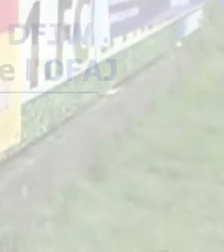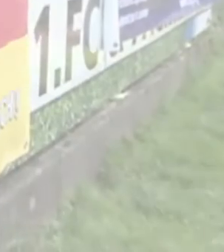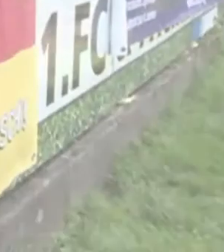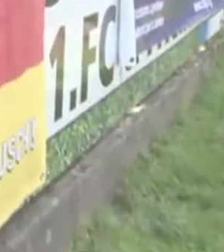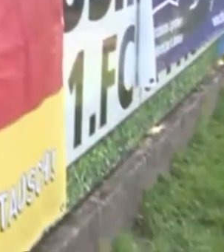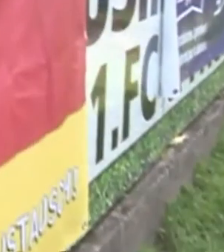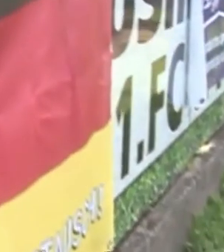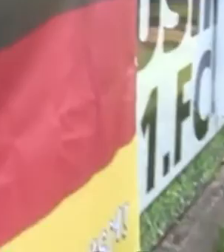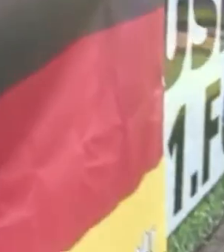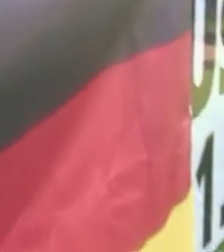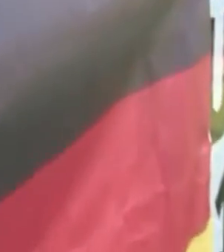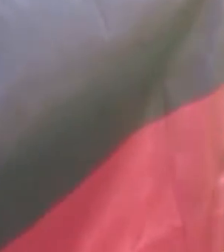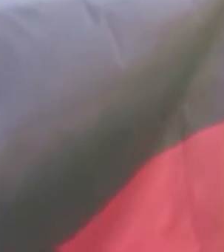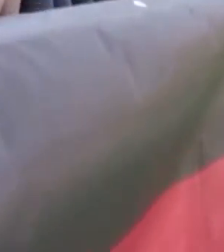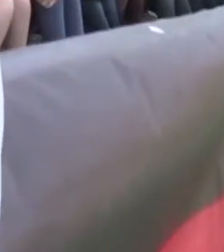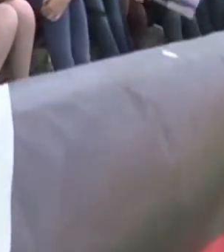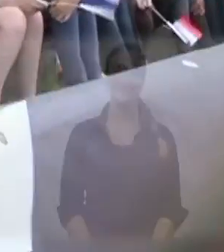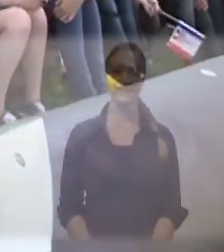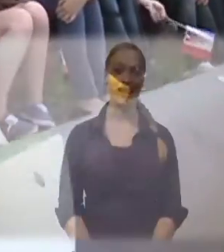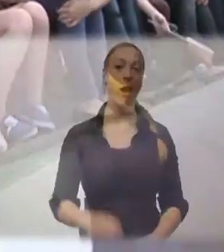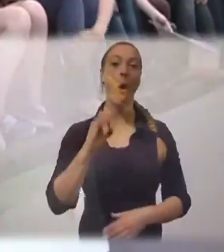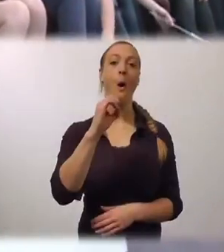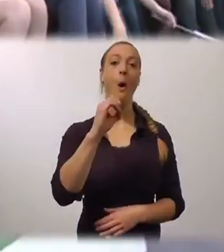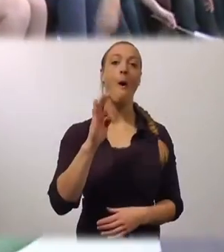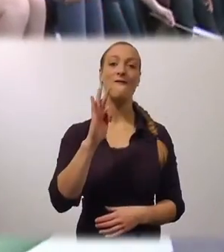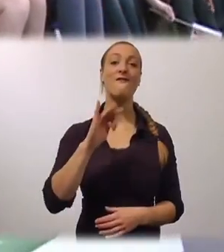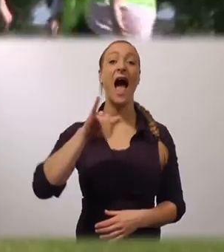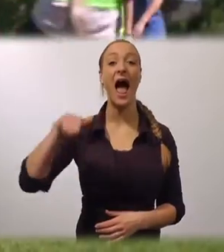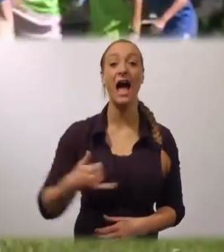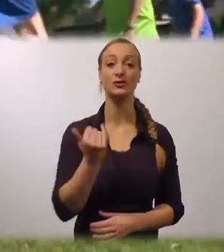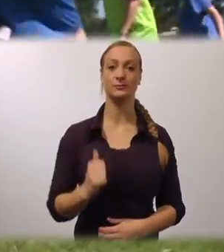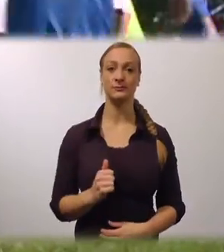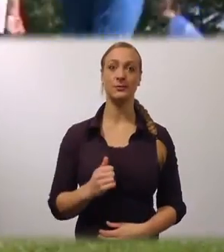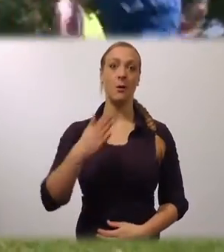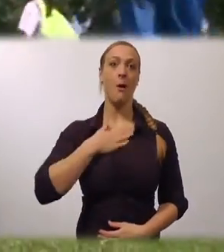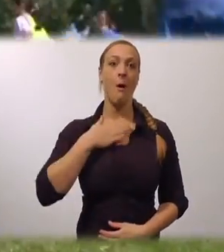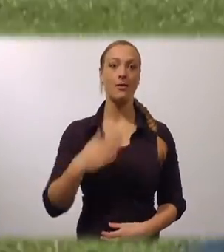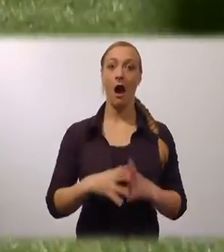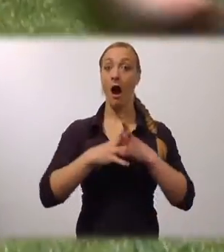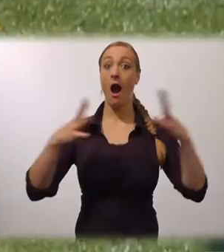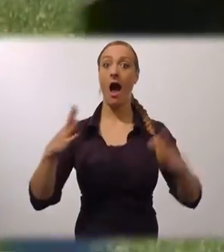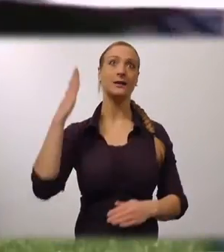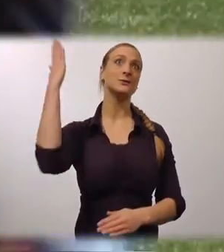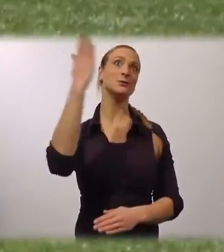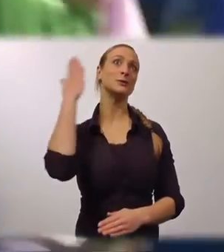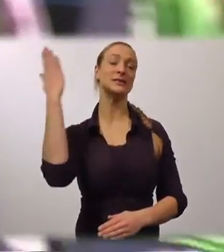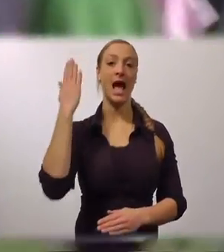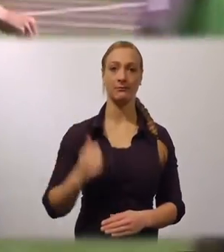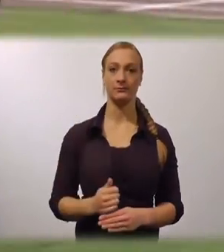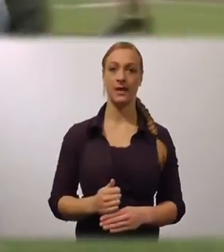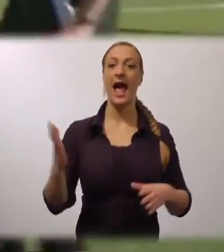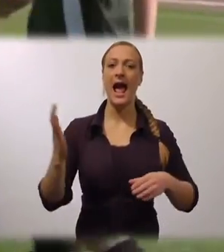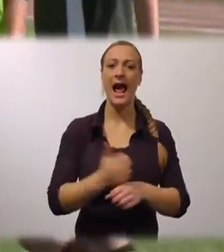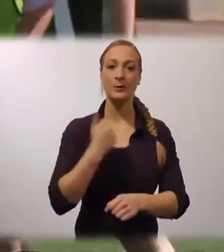L'OFAGE doit ses succès, ses réussites et puis aussi son impact à une coopération très étroite qu'il